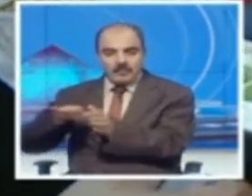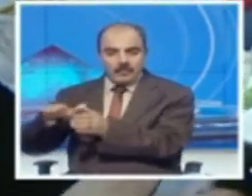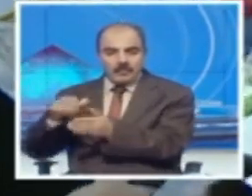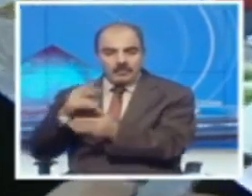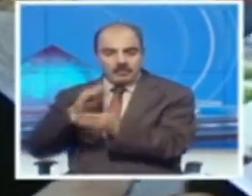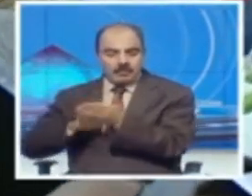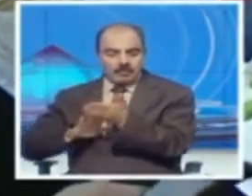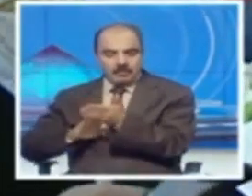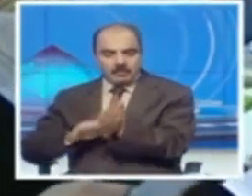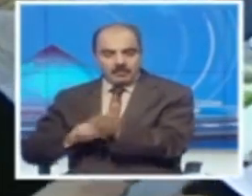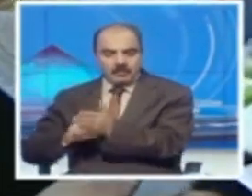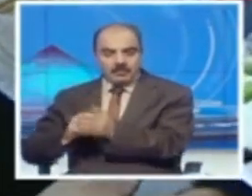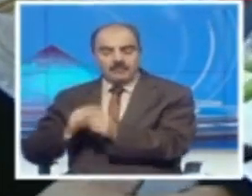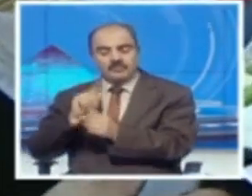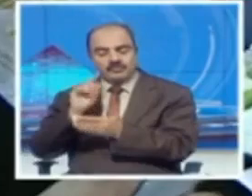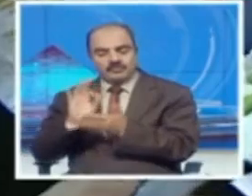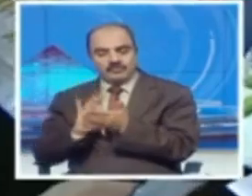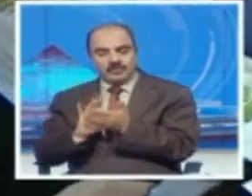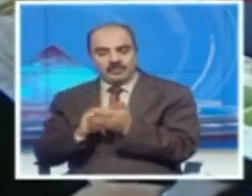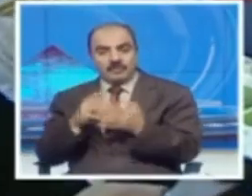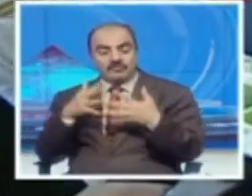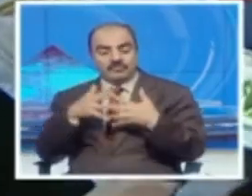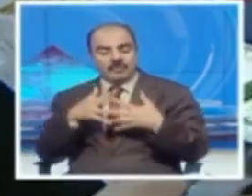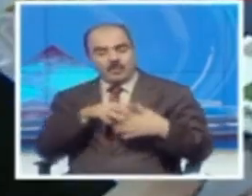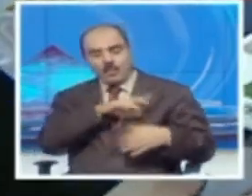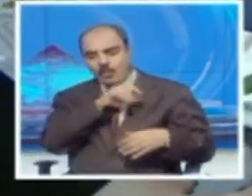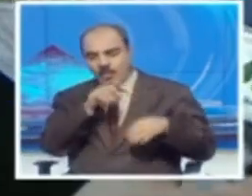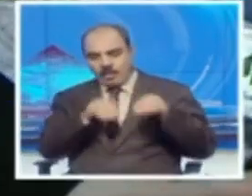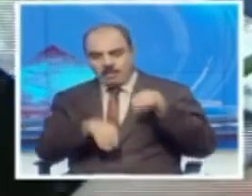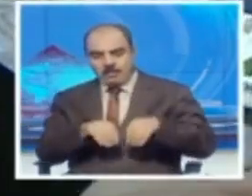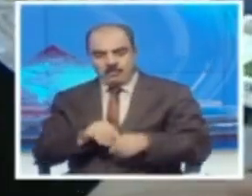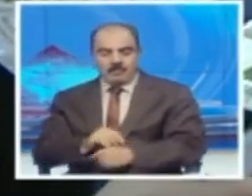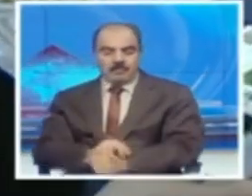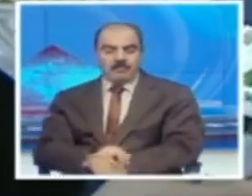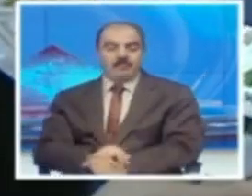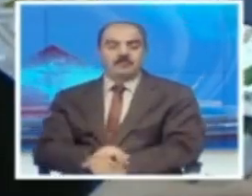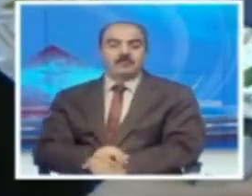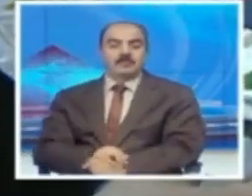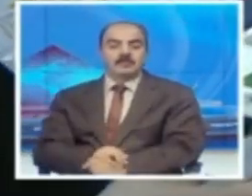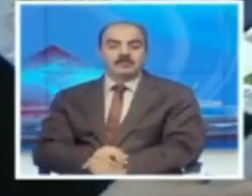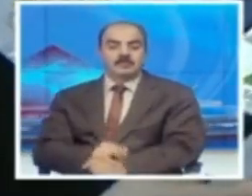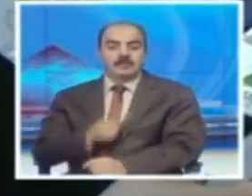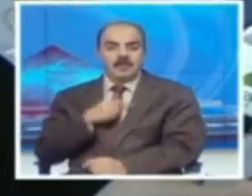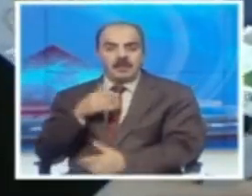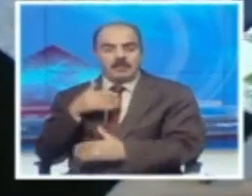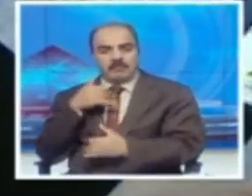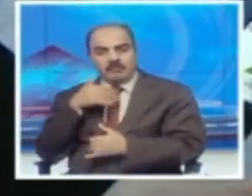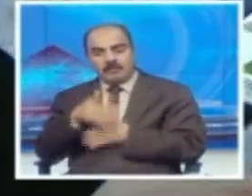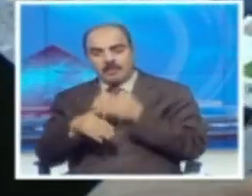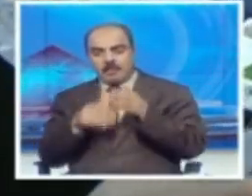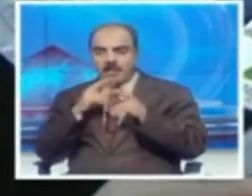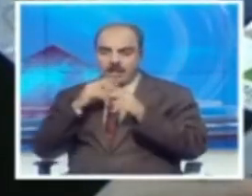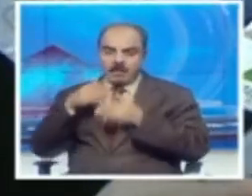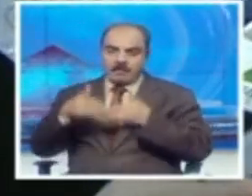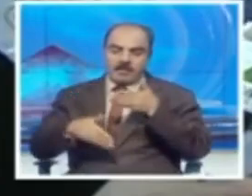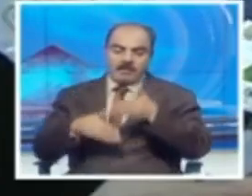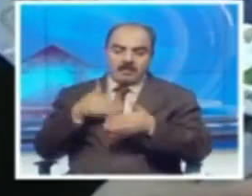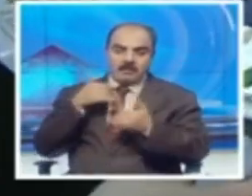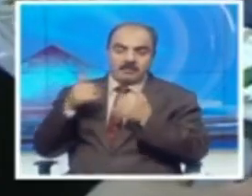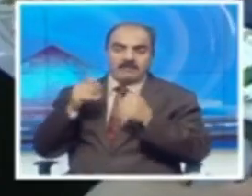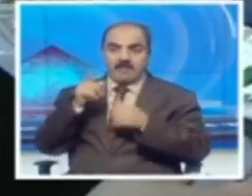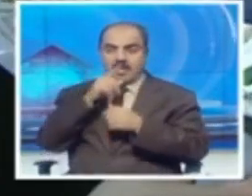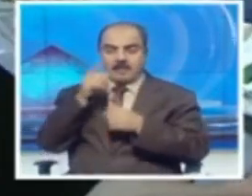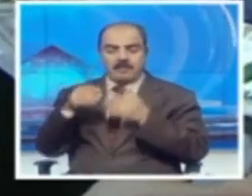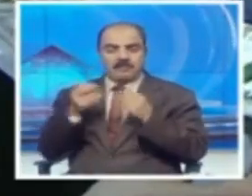الاخطار الطبيعيه وتكون ان شاء الله مشاركه شركات التامين كلها. هيكون عندنا كمان مداخلات او متحدثين من اسواق